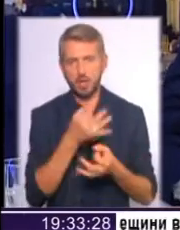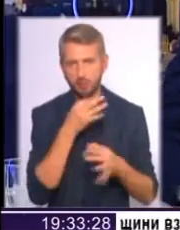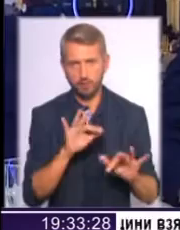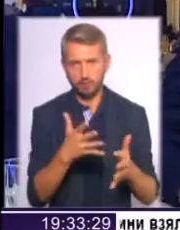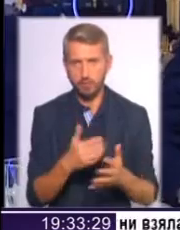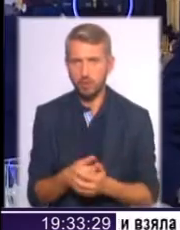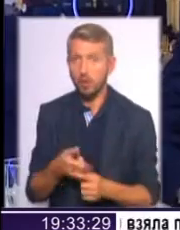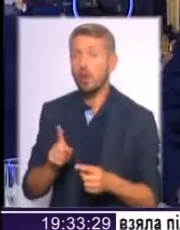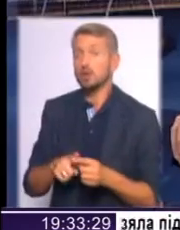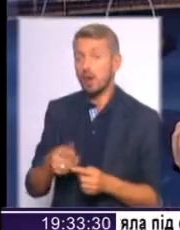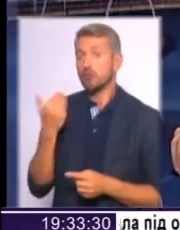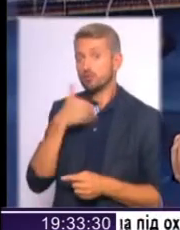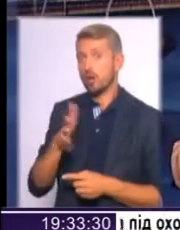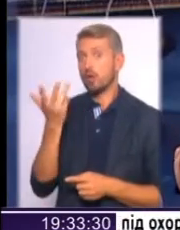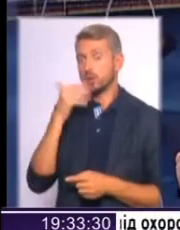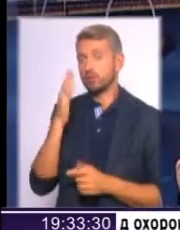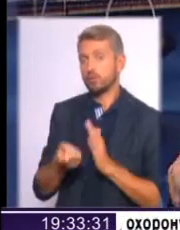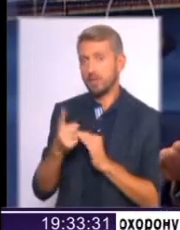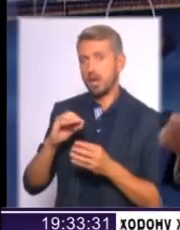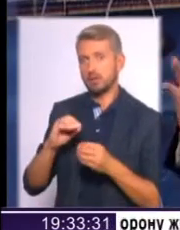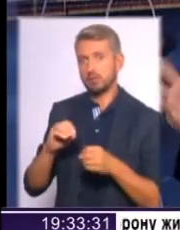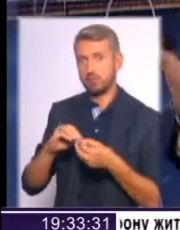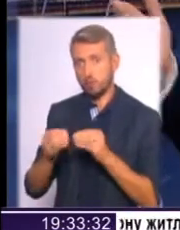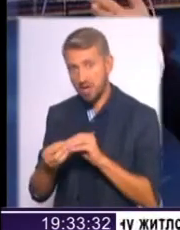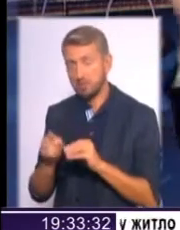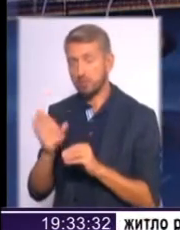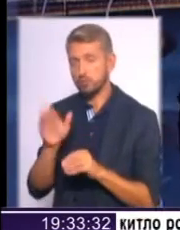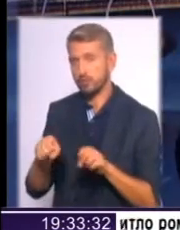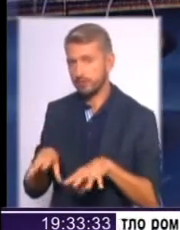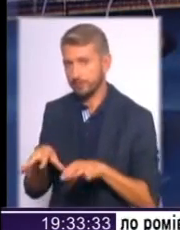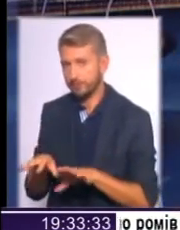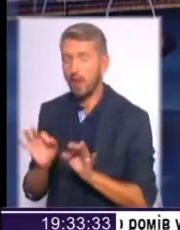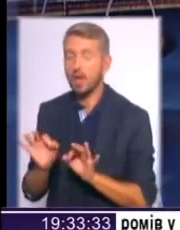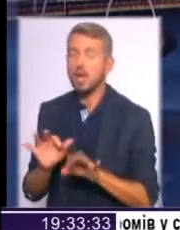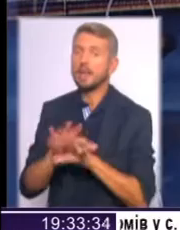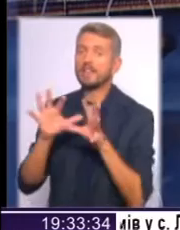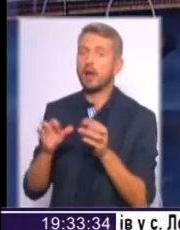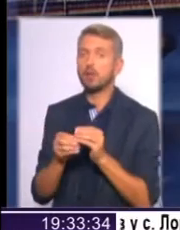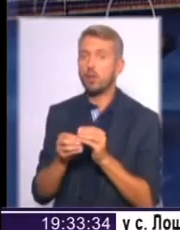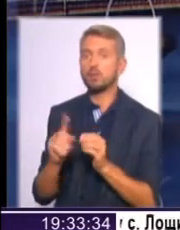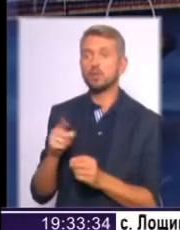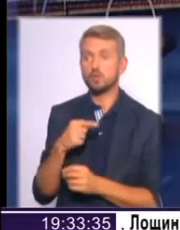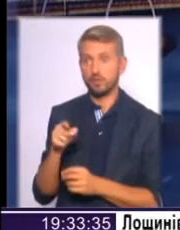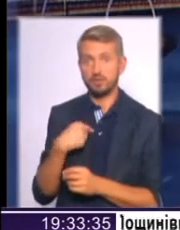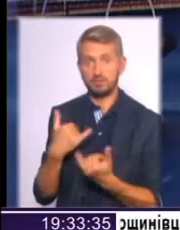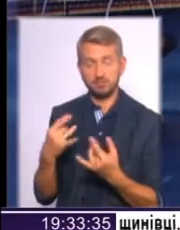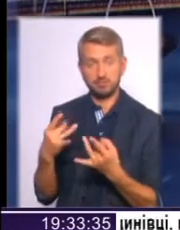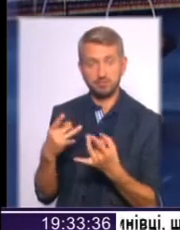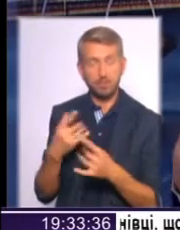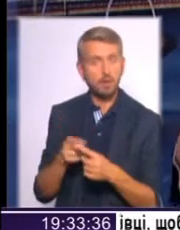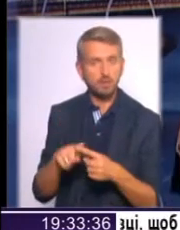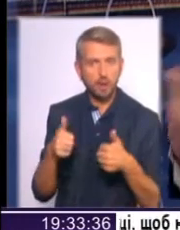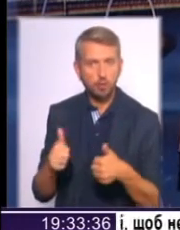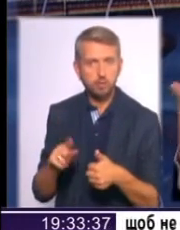то вже по ходу будете так. дивитися, правда, які будуть виникати. Так. Але загалом, з огляду на те, що ми щойно почули від вас, то принаймні це добре,